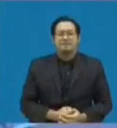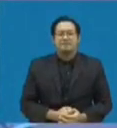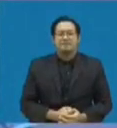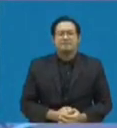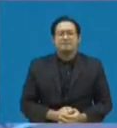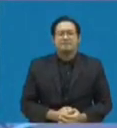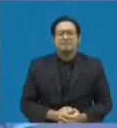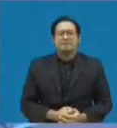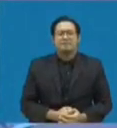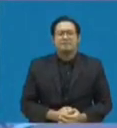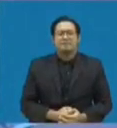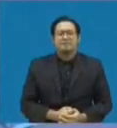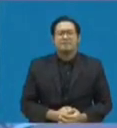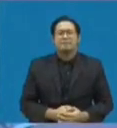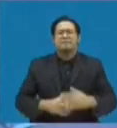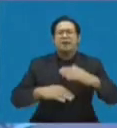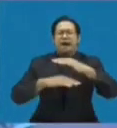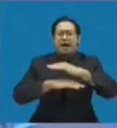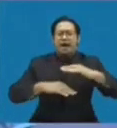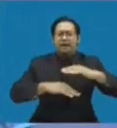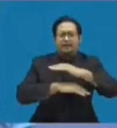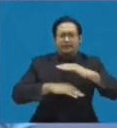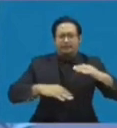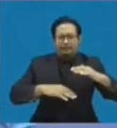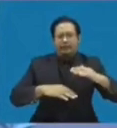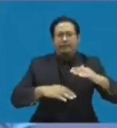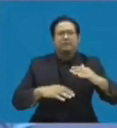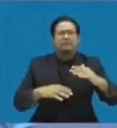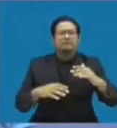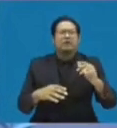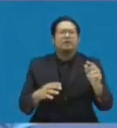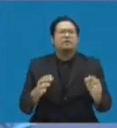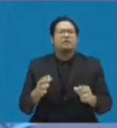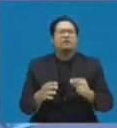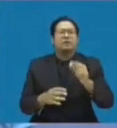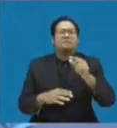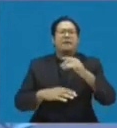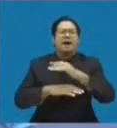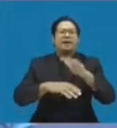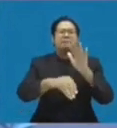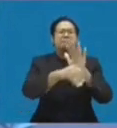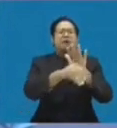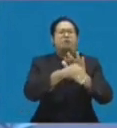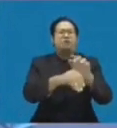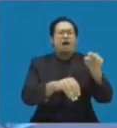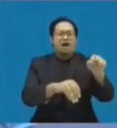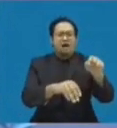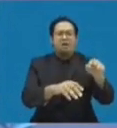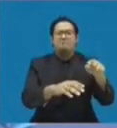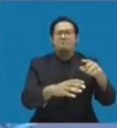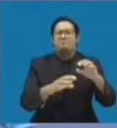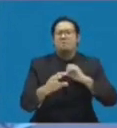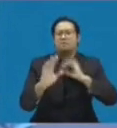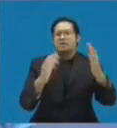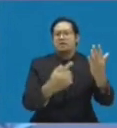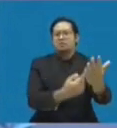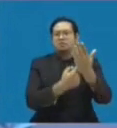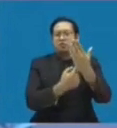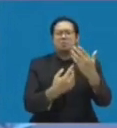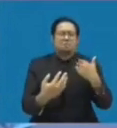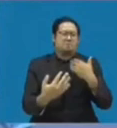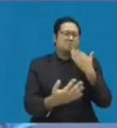Halo selamat kepada para atlet utamanya sekali arti Papua yang telah menunjukkan prestasinya